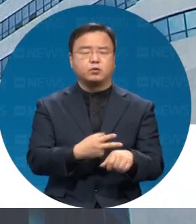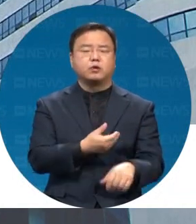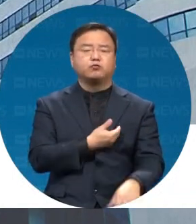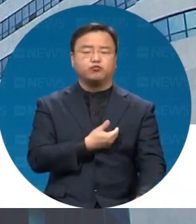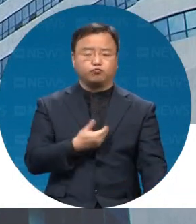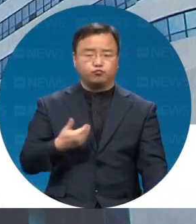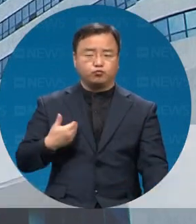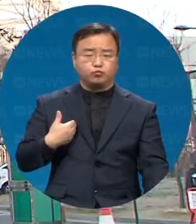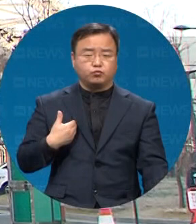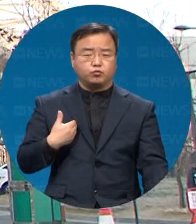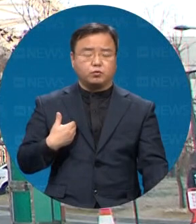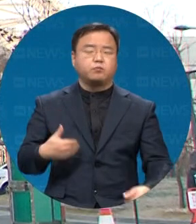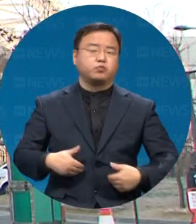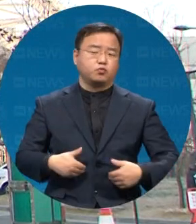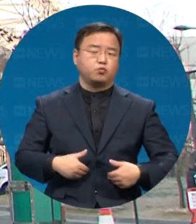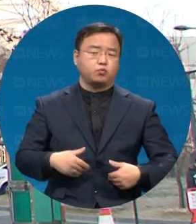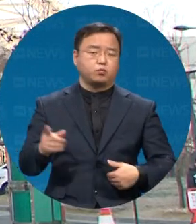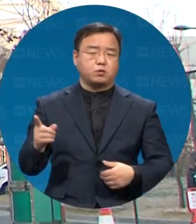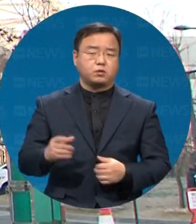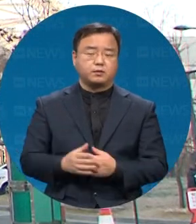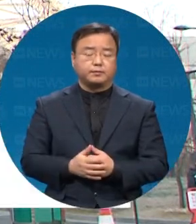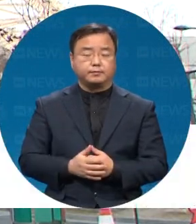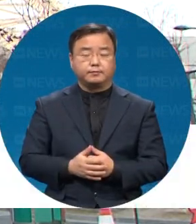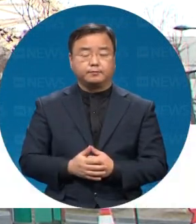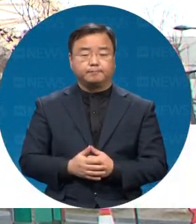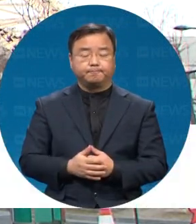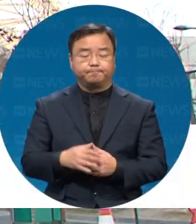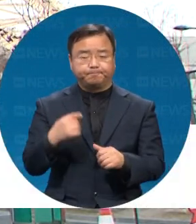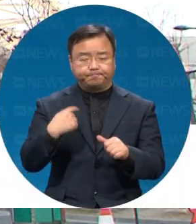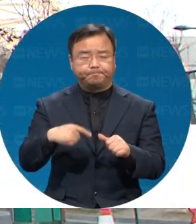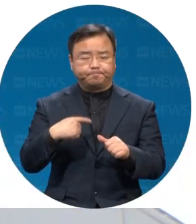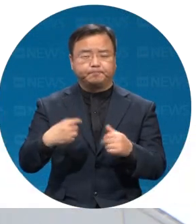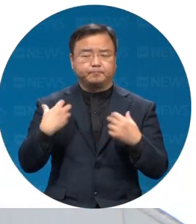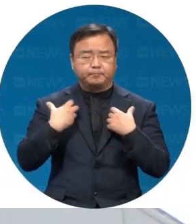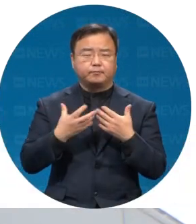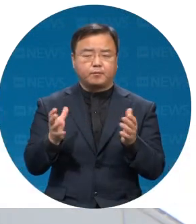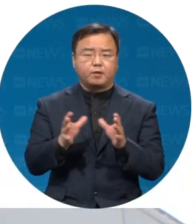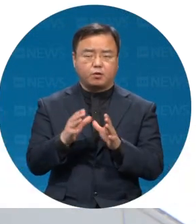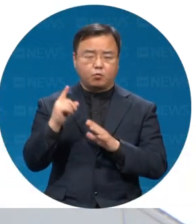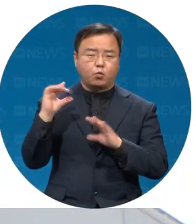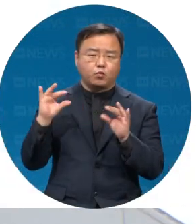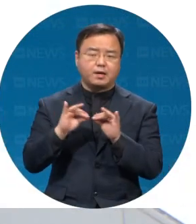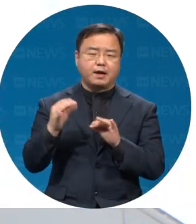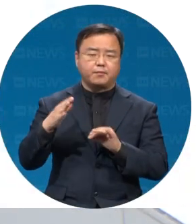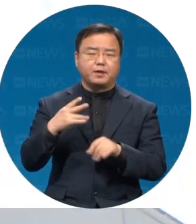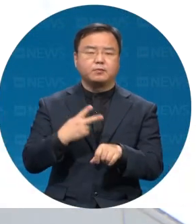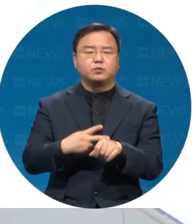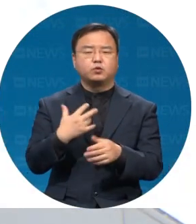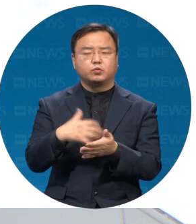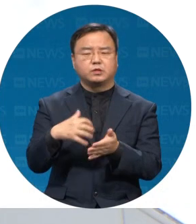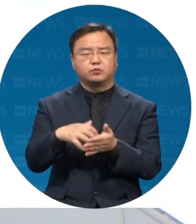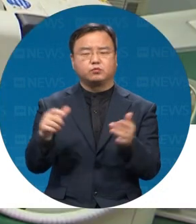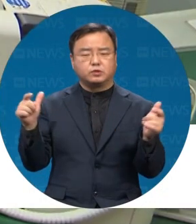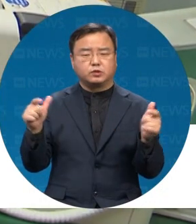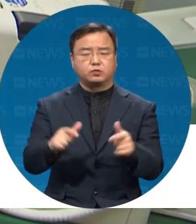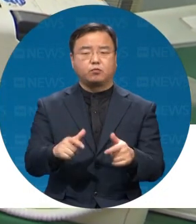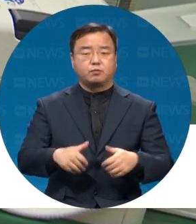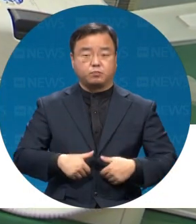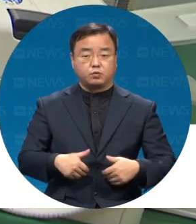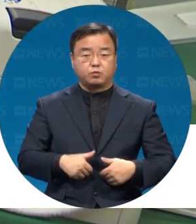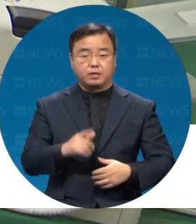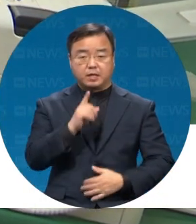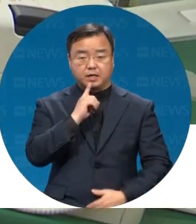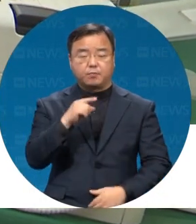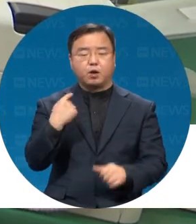자명합니다 육군은 교환 단체 의 전에 공감하면서도 정원 감축이 필요하단 입장입니다 그 공무원